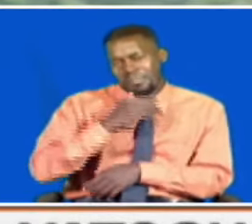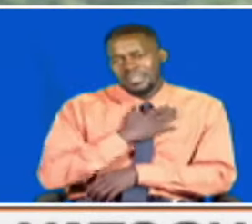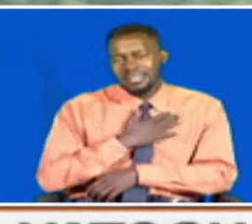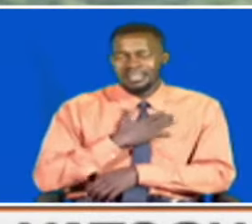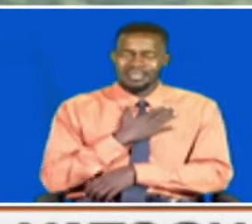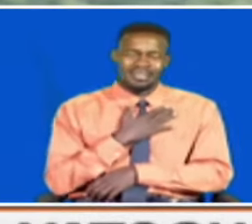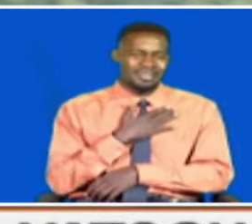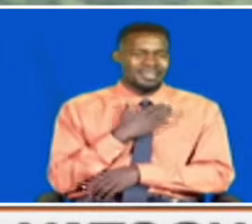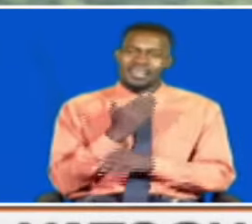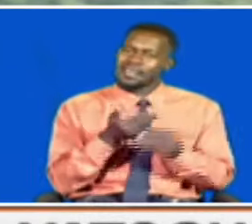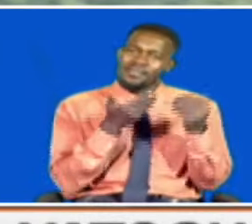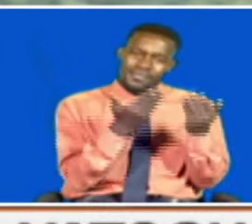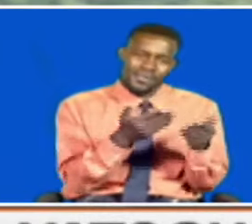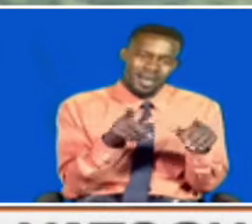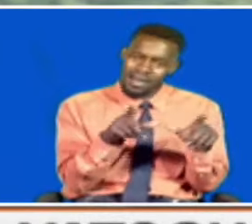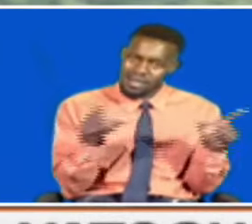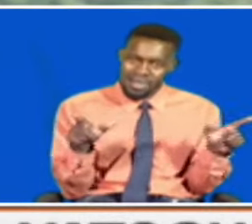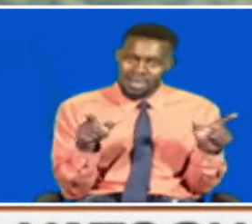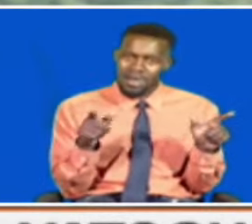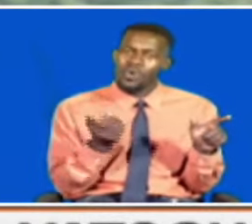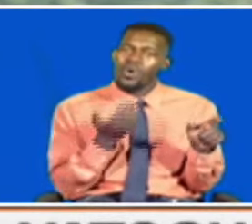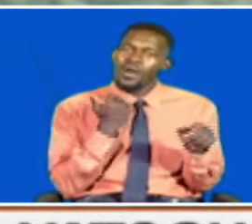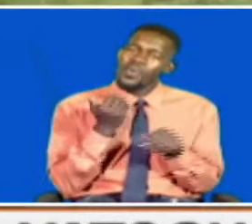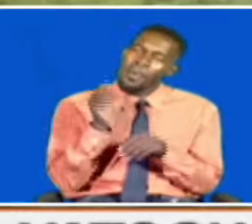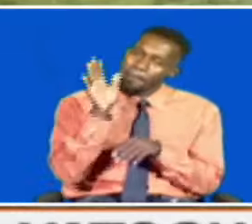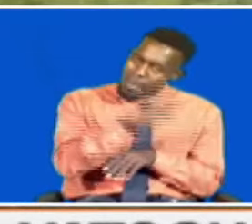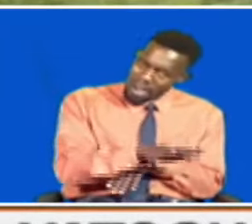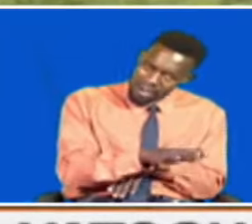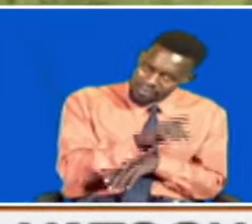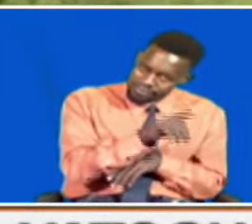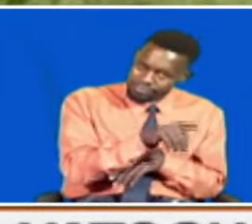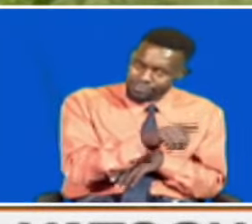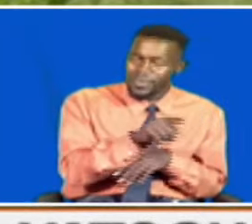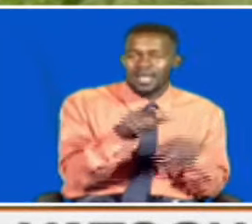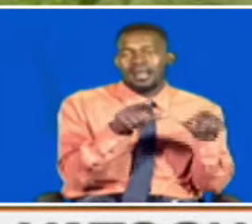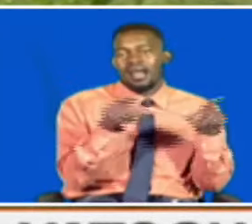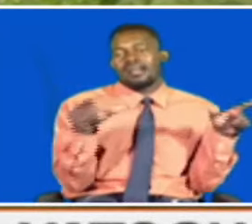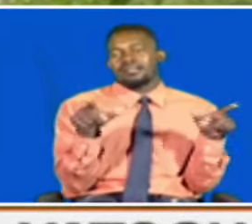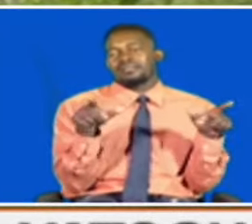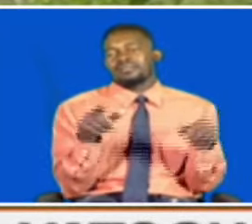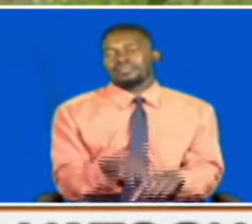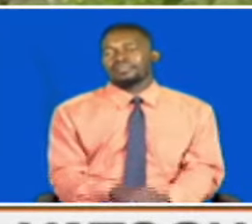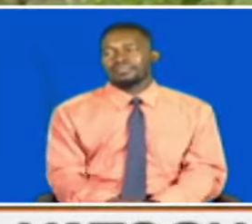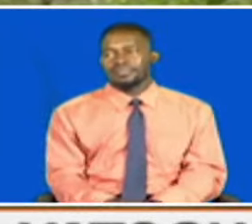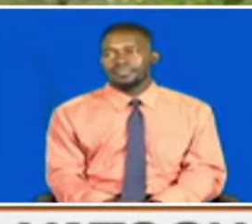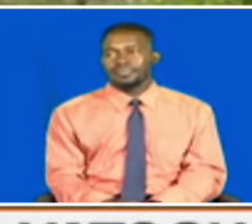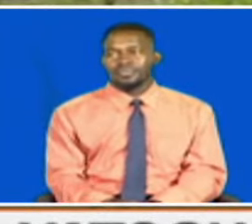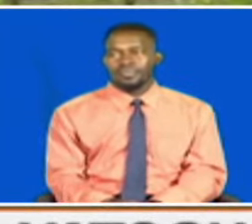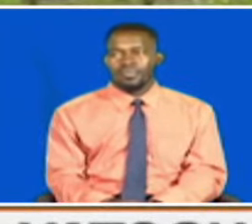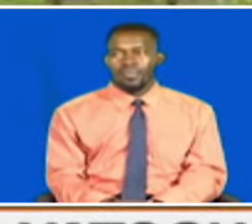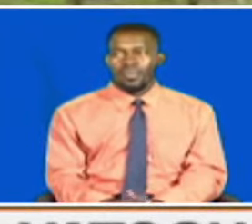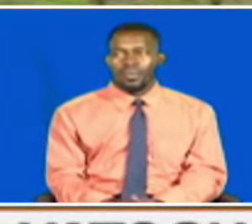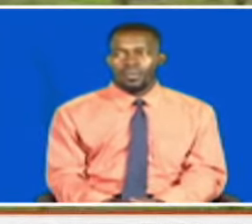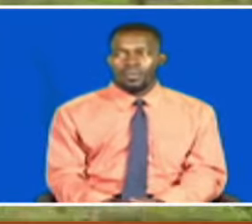mali walivugusiwa. Na kama watu nataka rudi, hakuna mali wataishi. Ken Gashuhi, KTN News.